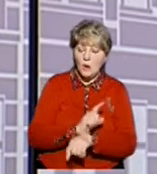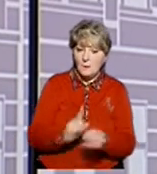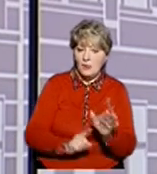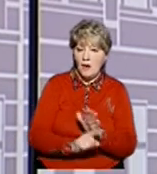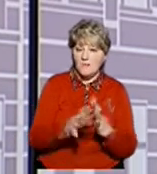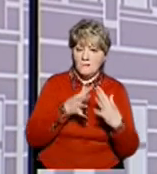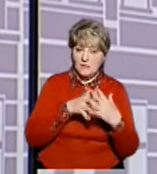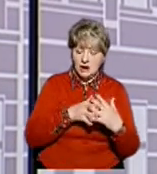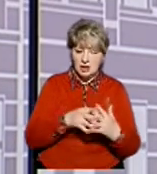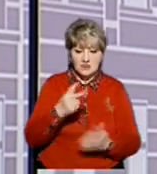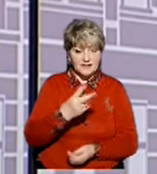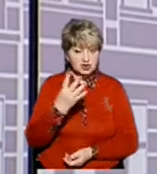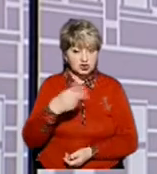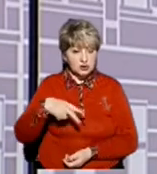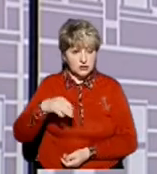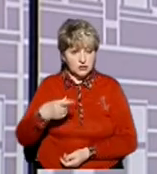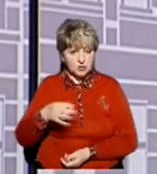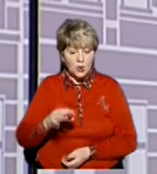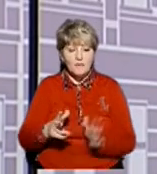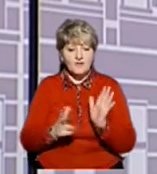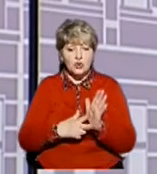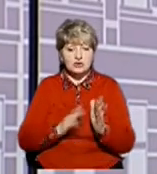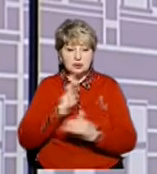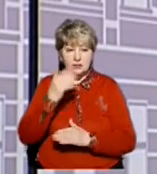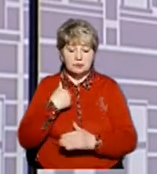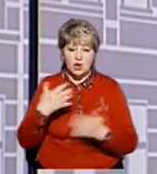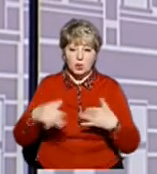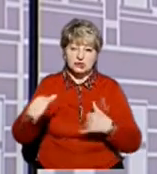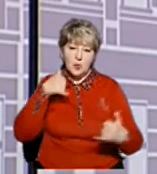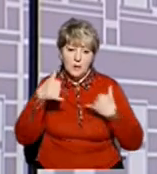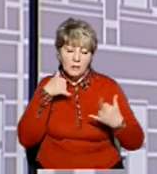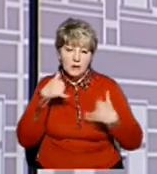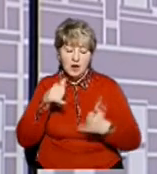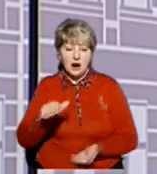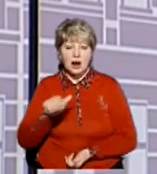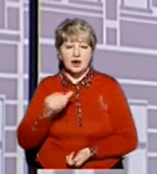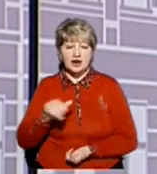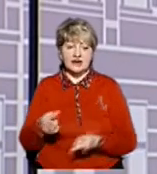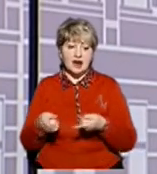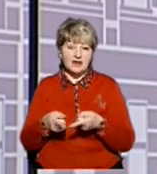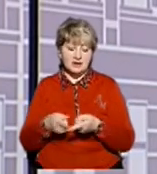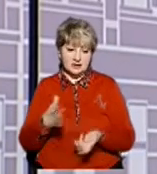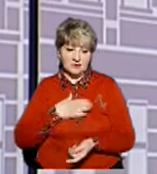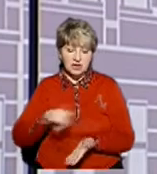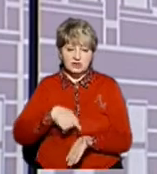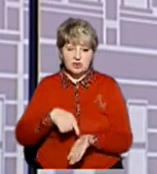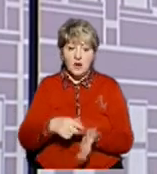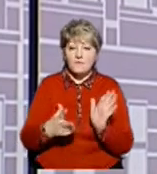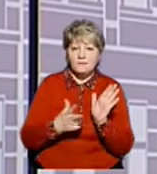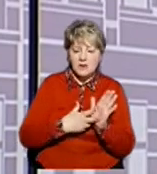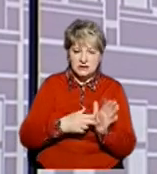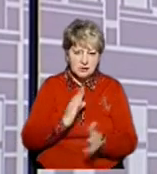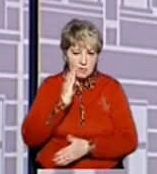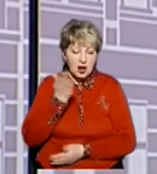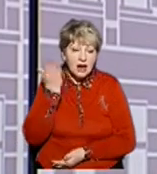почалася війна 24 лютого, то у 8 ранку вже мені були дзвінки про оренду квартир у нашому місті. У 8 ранку,